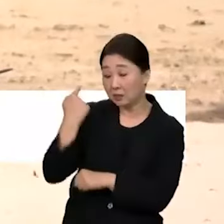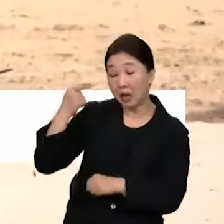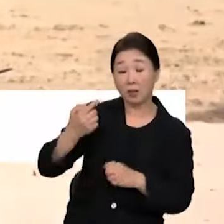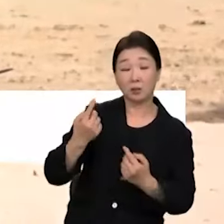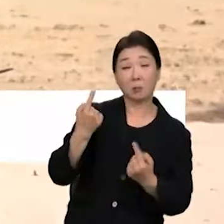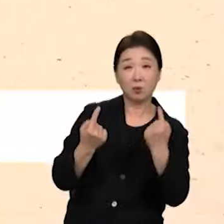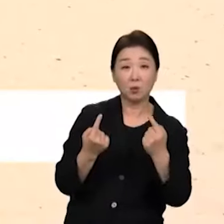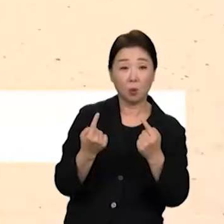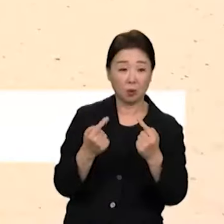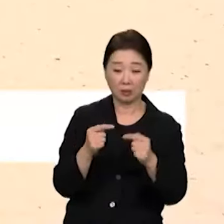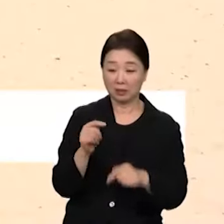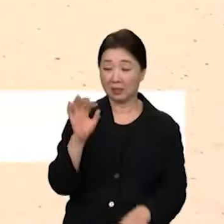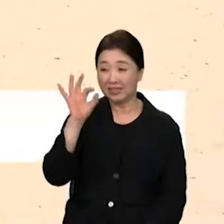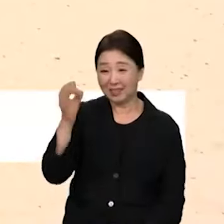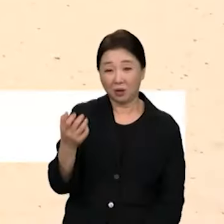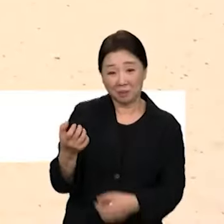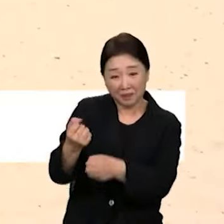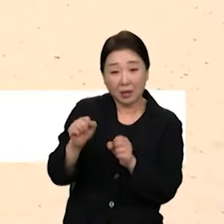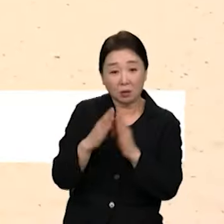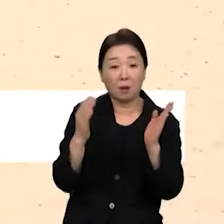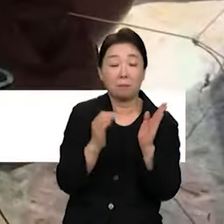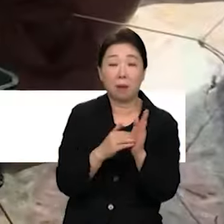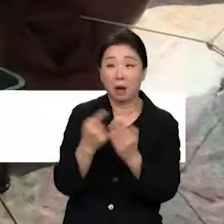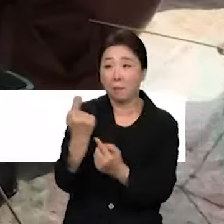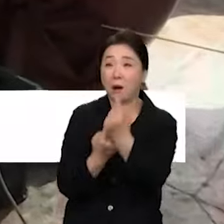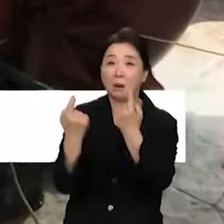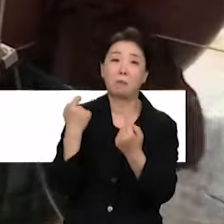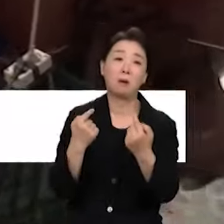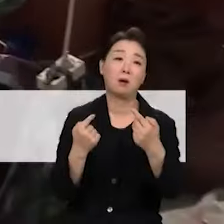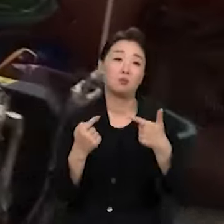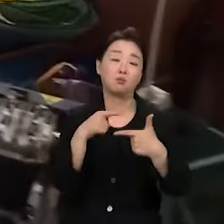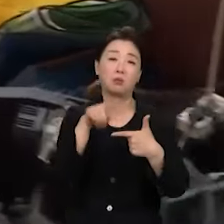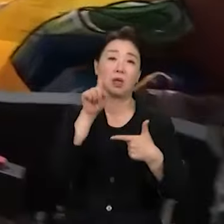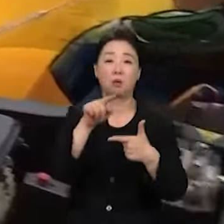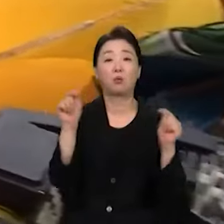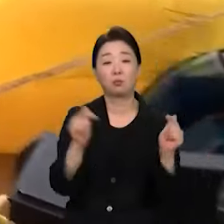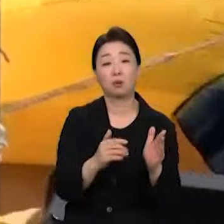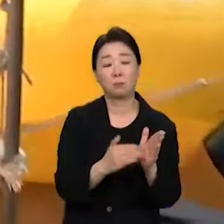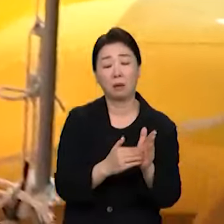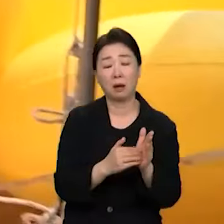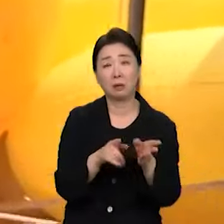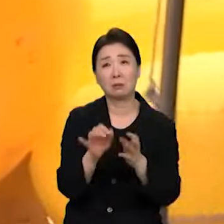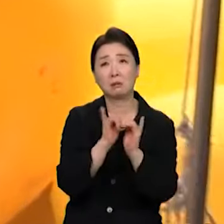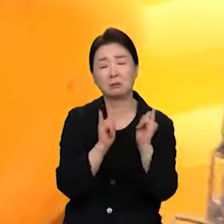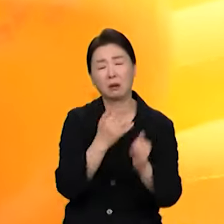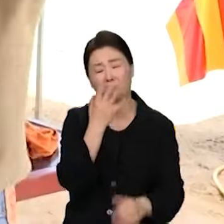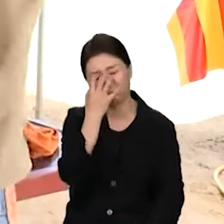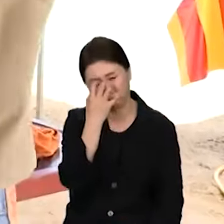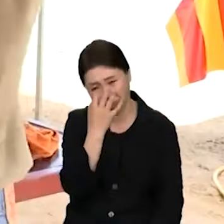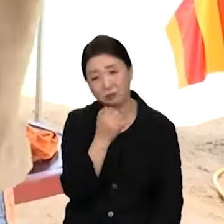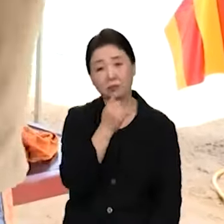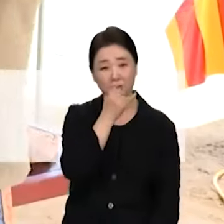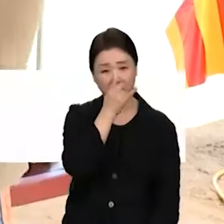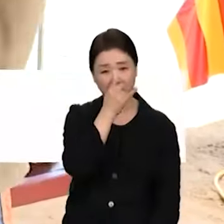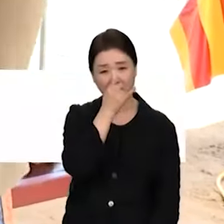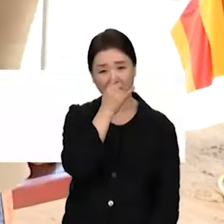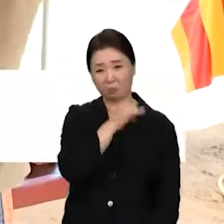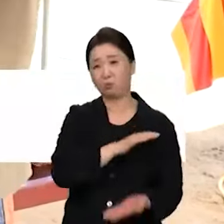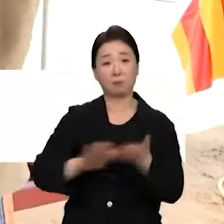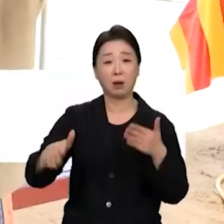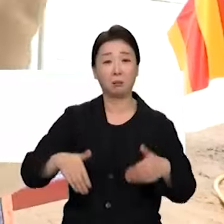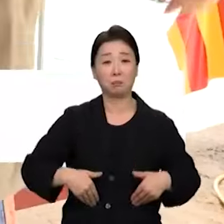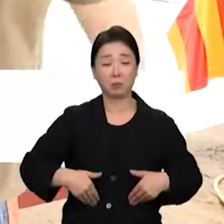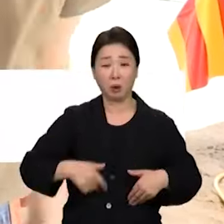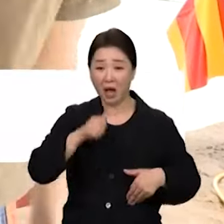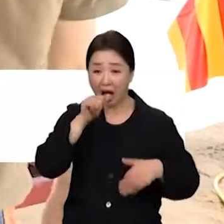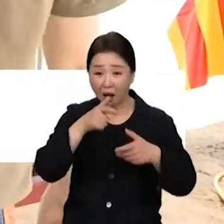일찍 개장했는데도 방문객이 6분의 1 수준으로 줄었습니다. 상인들은 울상입니다. 이거 다 나가야 돼. 튜브가? 네.